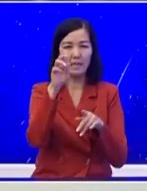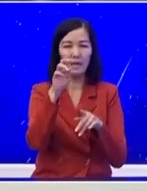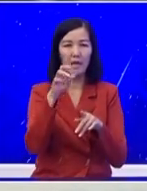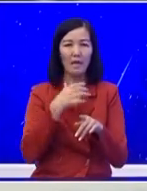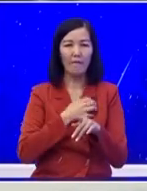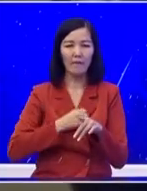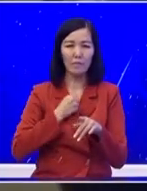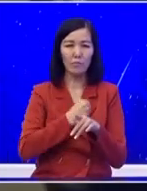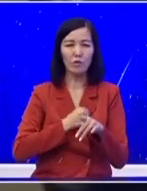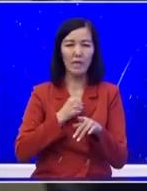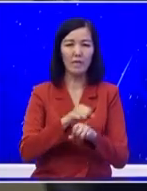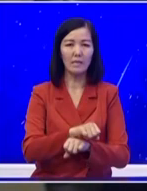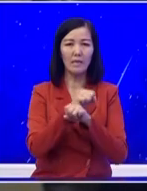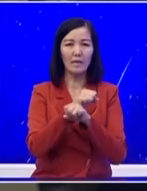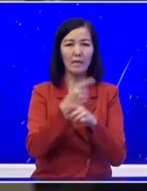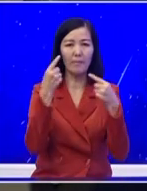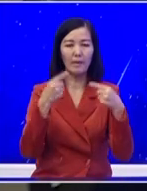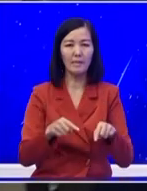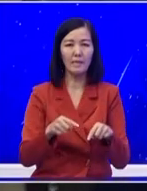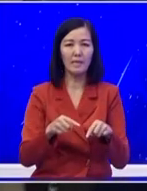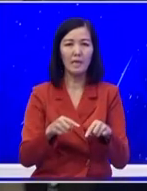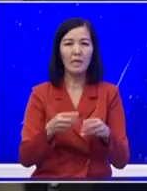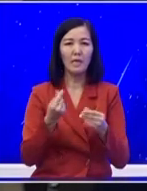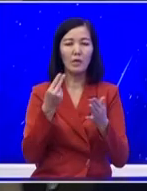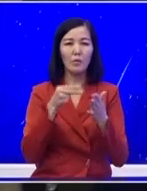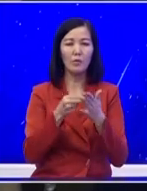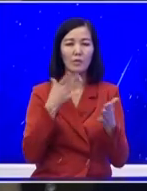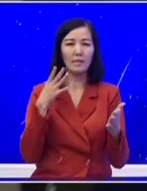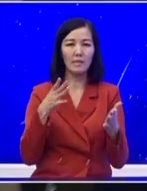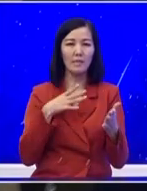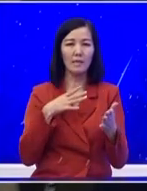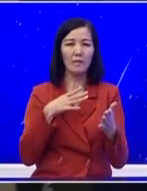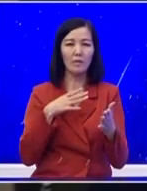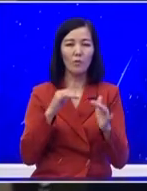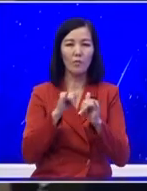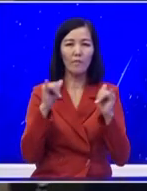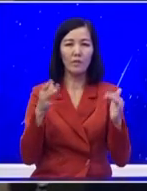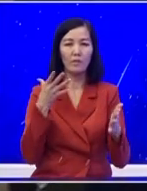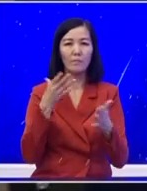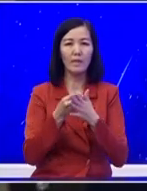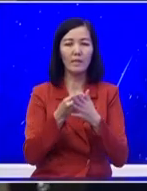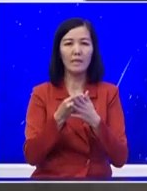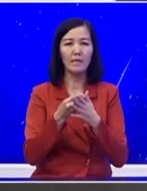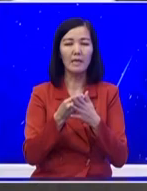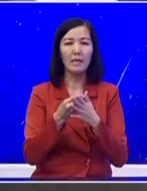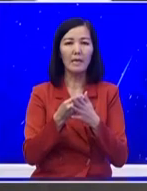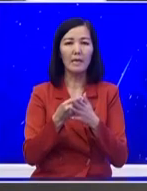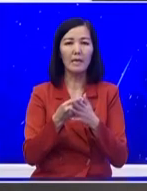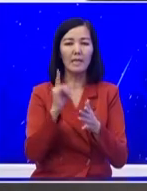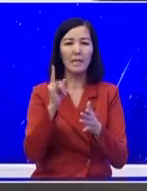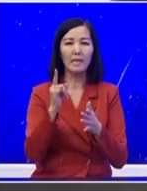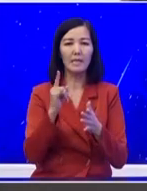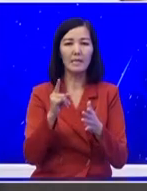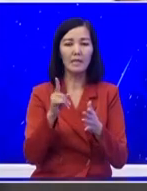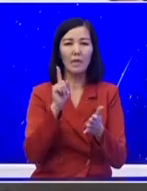резким падением национальной валюты и ростом цен. Манифестанты требовали увеличить плату за проезд и освободить таксистов от